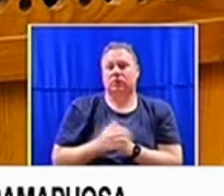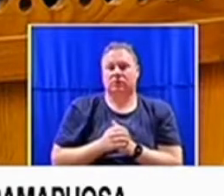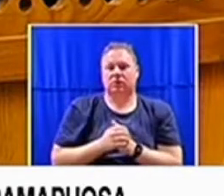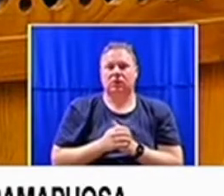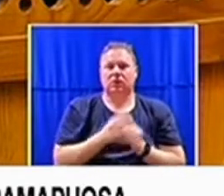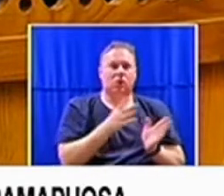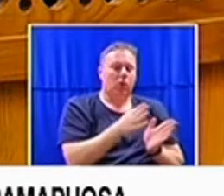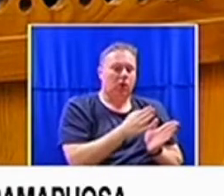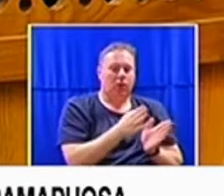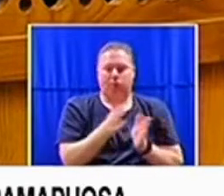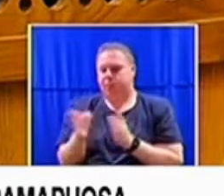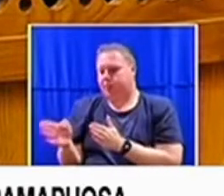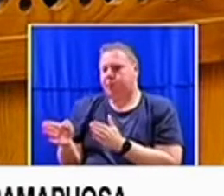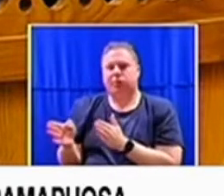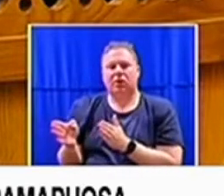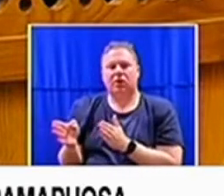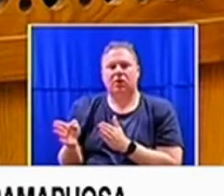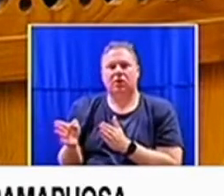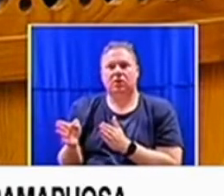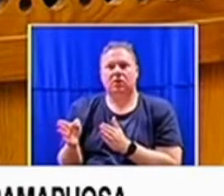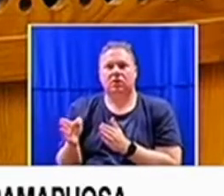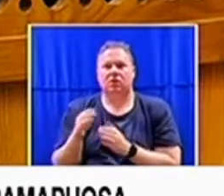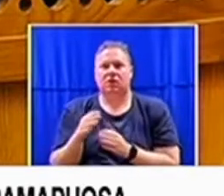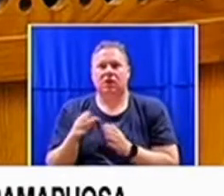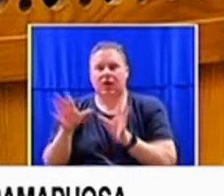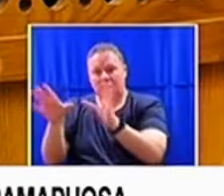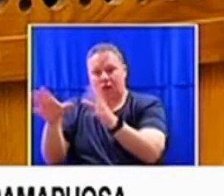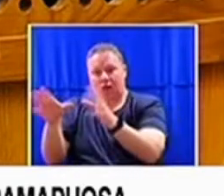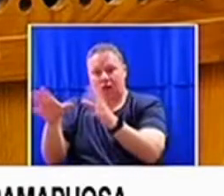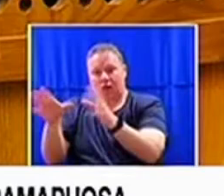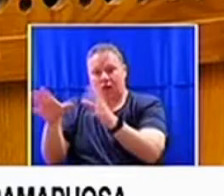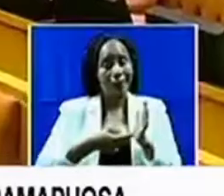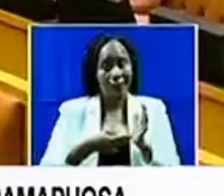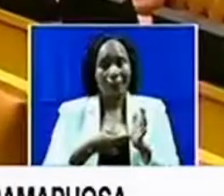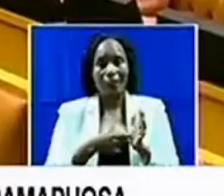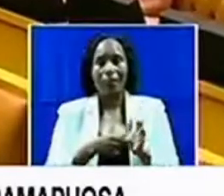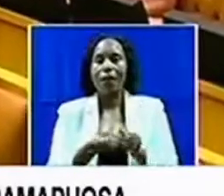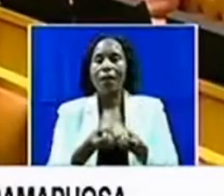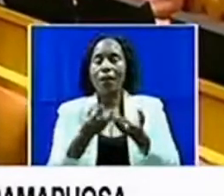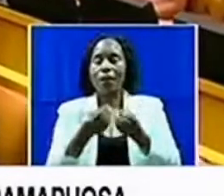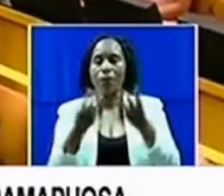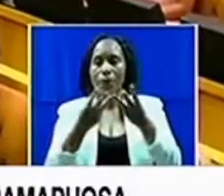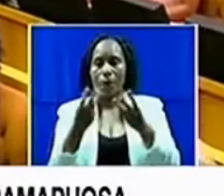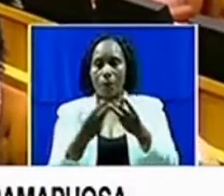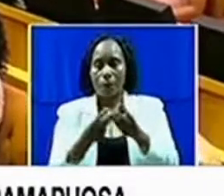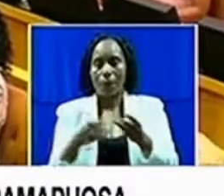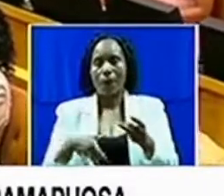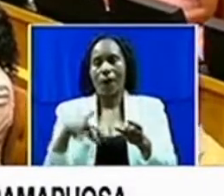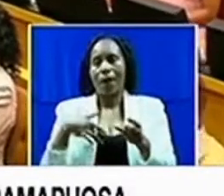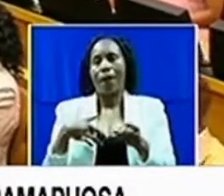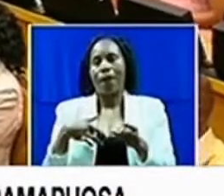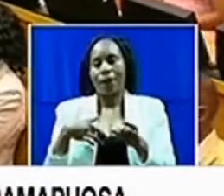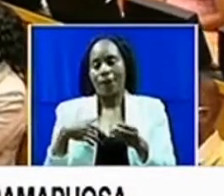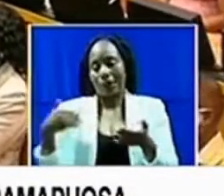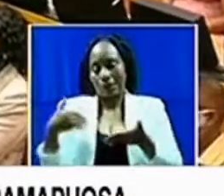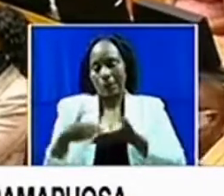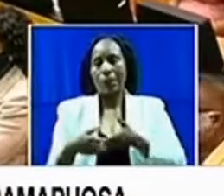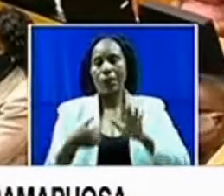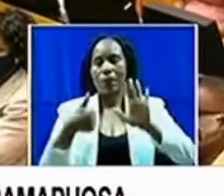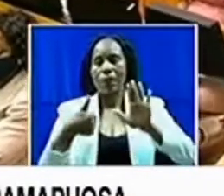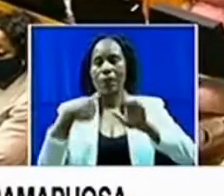Thandi Modise ukuba amalungu ePalamente avote ekhusini ngeli xesha lale voti. Ngoku inkundla yagqiba kwelokuba lo mba uchotshelwe